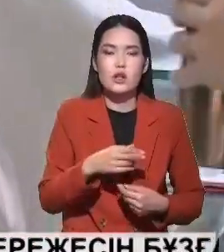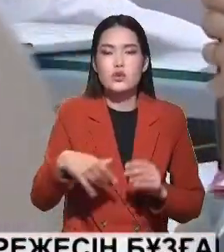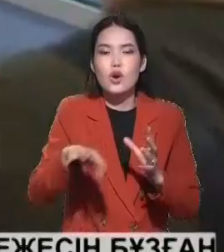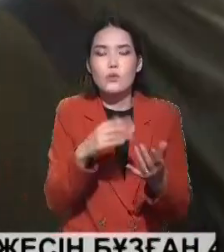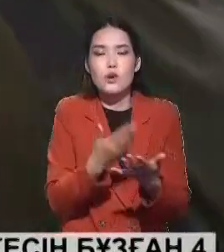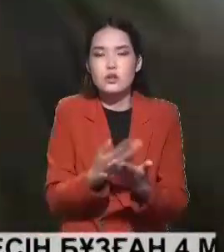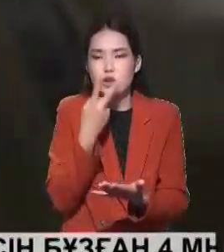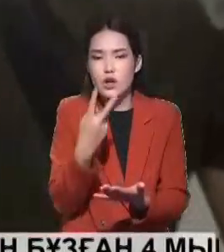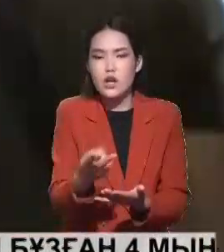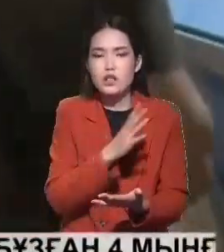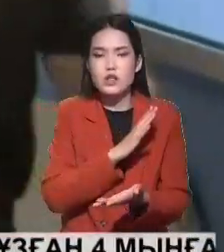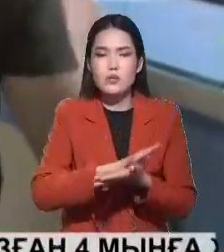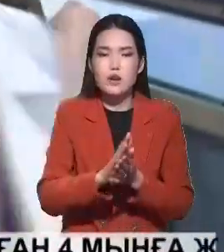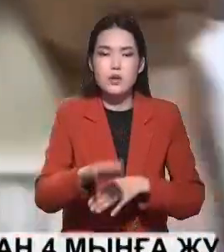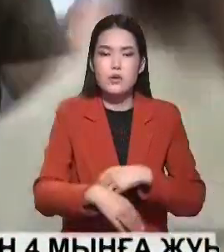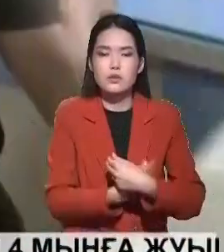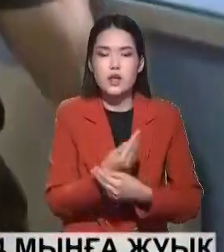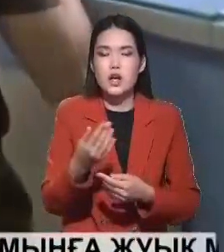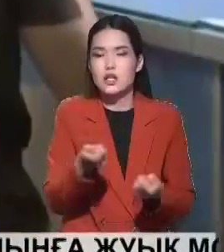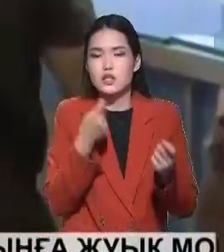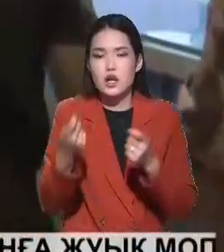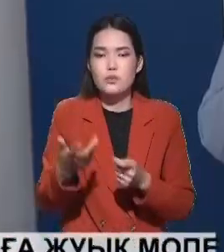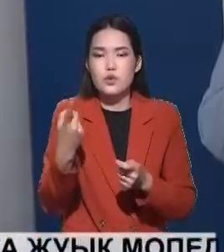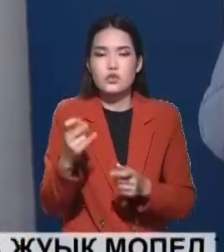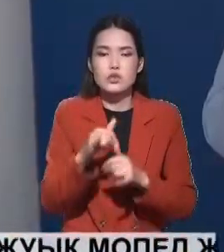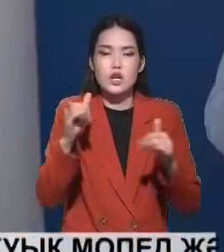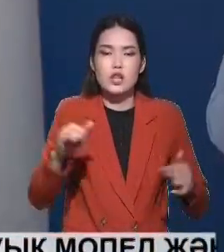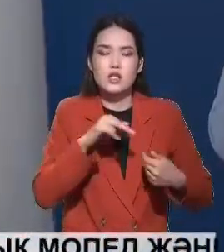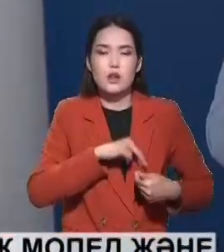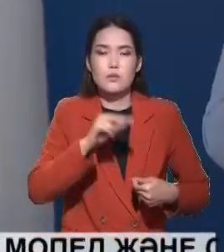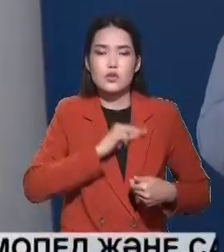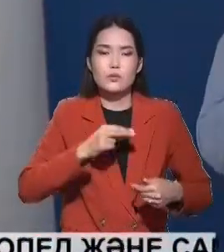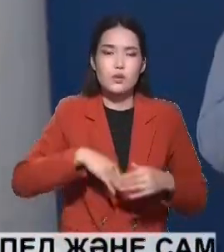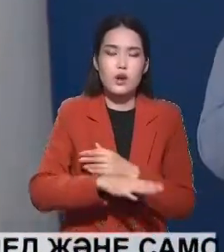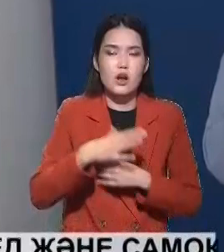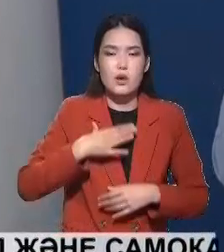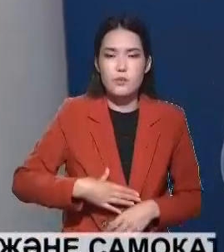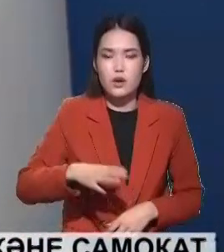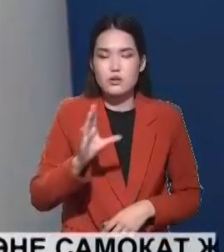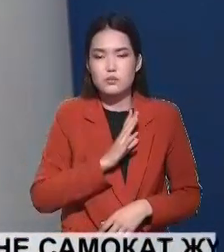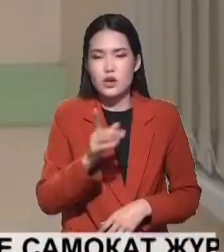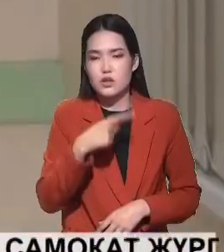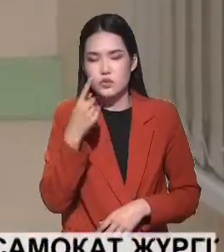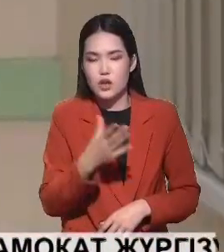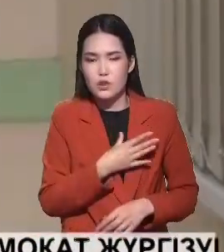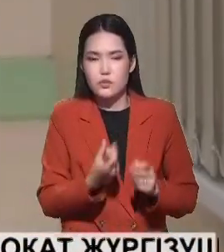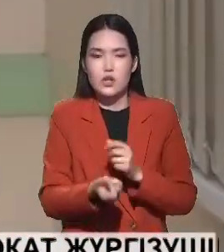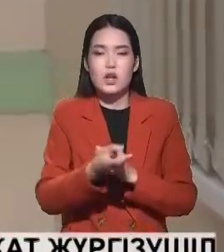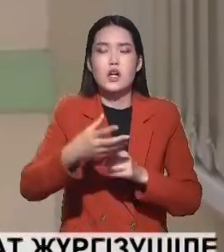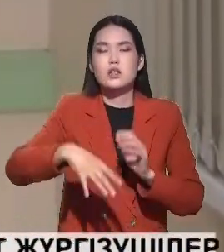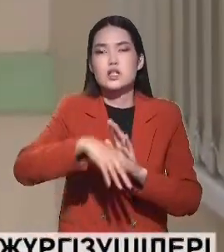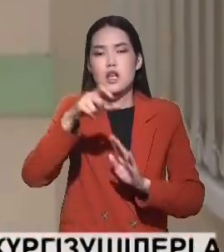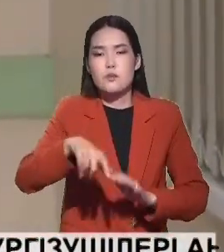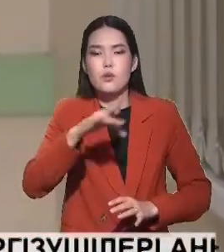себеп болған. Хатта жаңа басшылық келгеннен кейін 100-ден астам қызметкер жұмыстан шығуға мәжбүр болғандығы айтылған. Депутаттар орталықтың